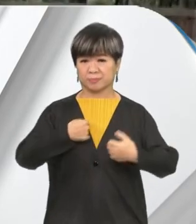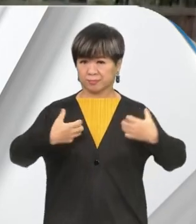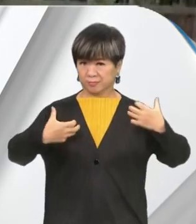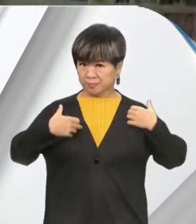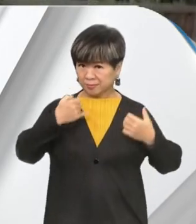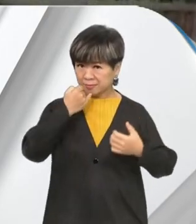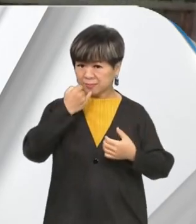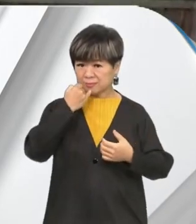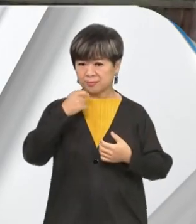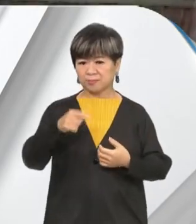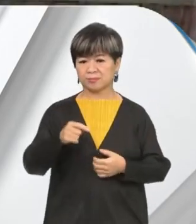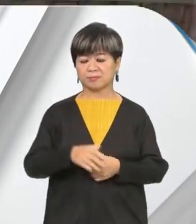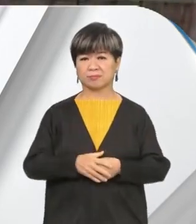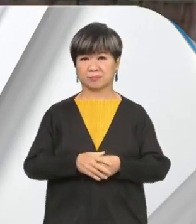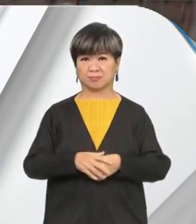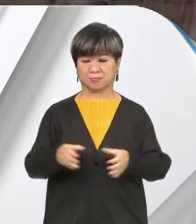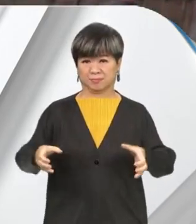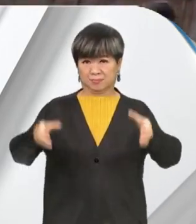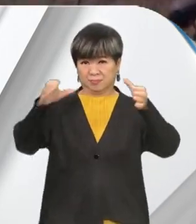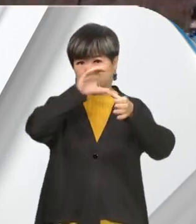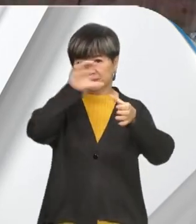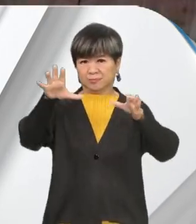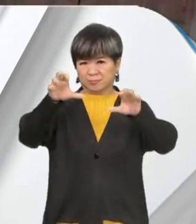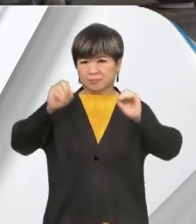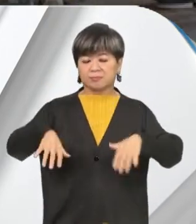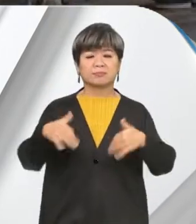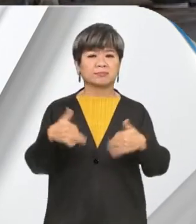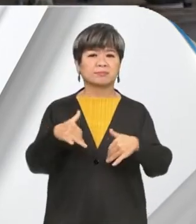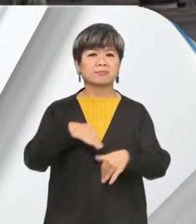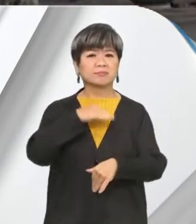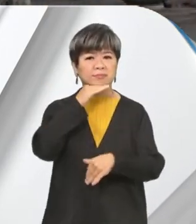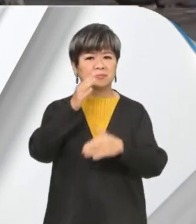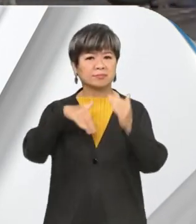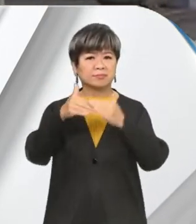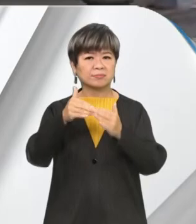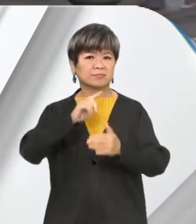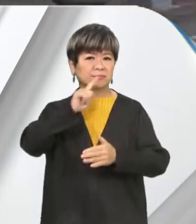段，请事先无撤退学校的牌楼同建卫生。等学校